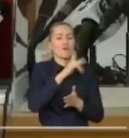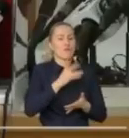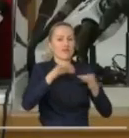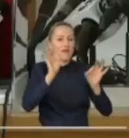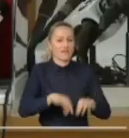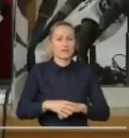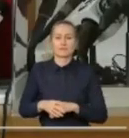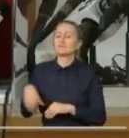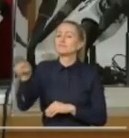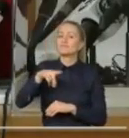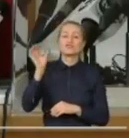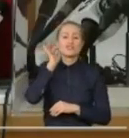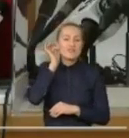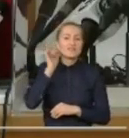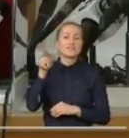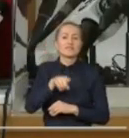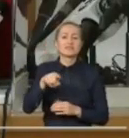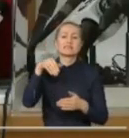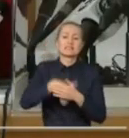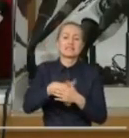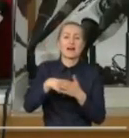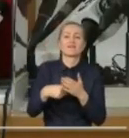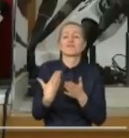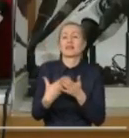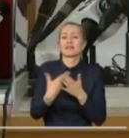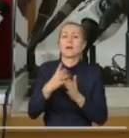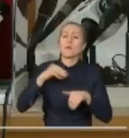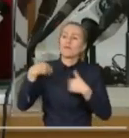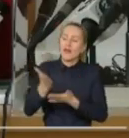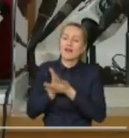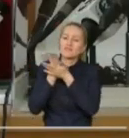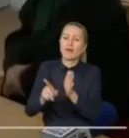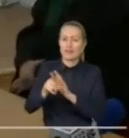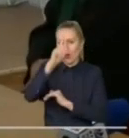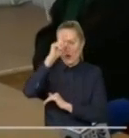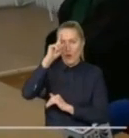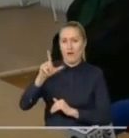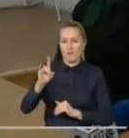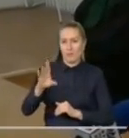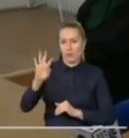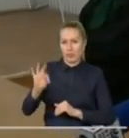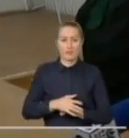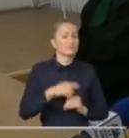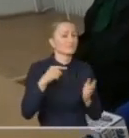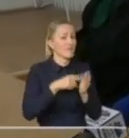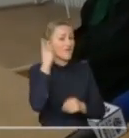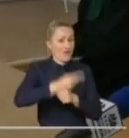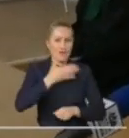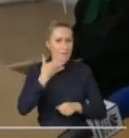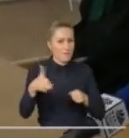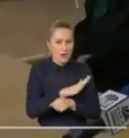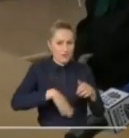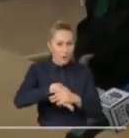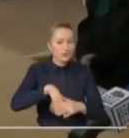Motywem ich zachowania było wsparcie osób LGBT. Wyrok nie jest prawomocny. Prokuratura nie